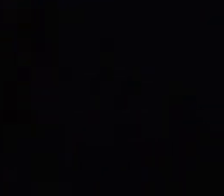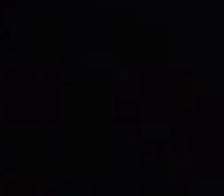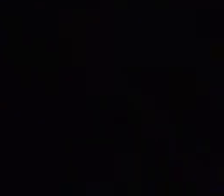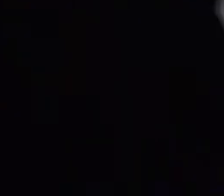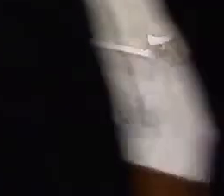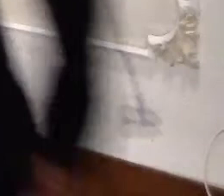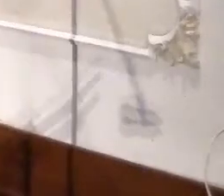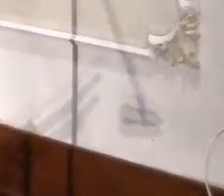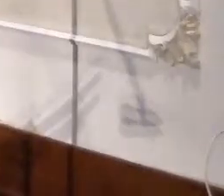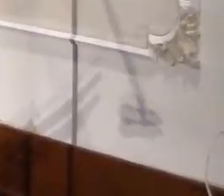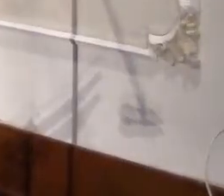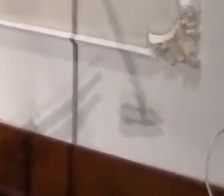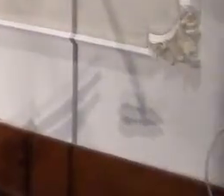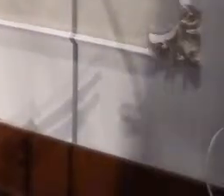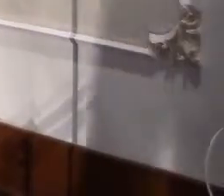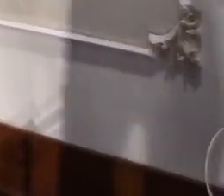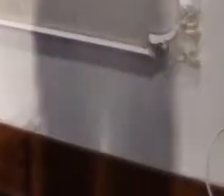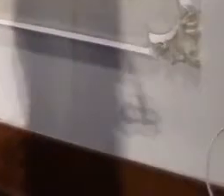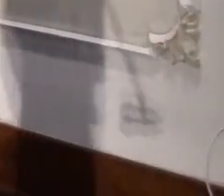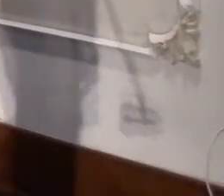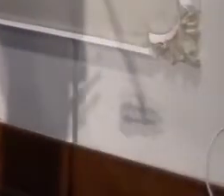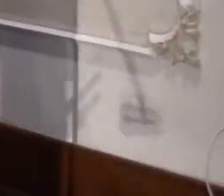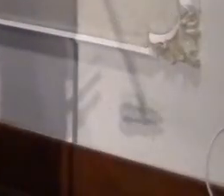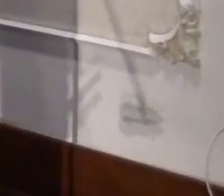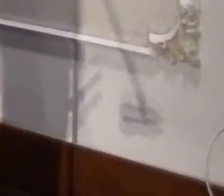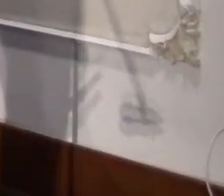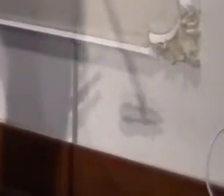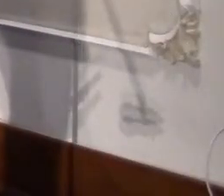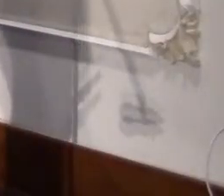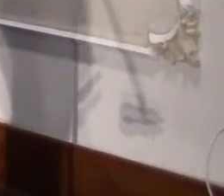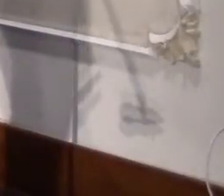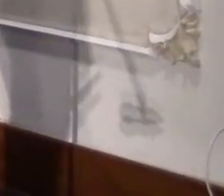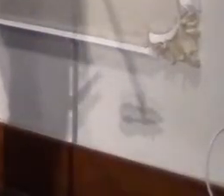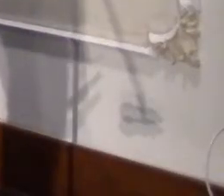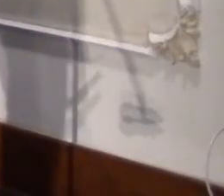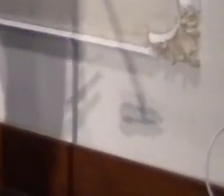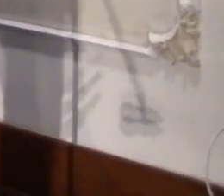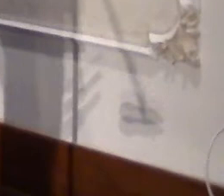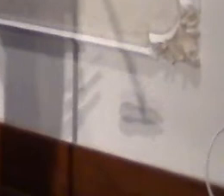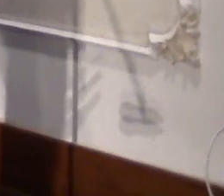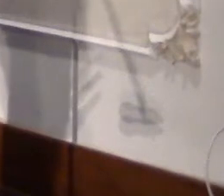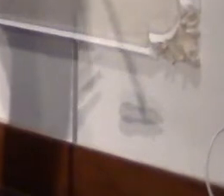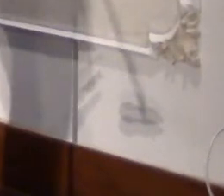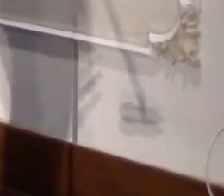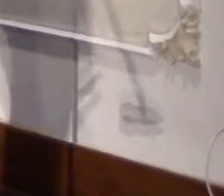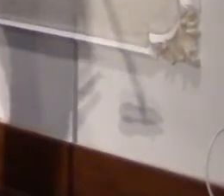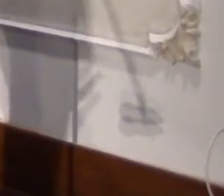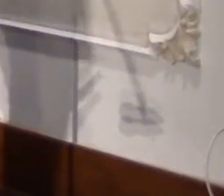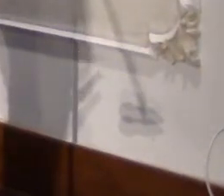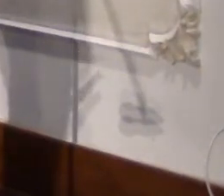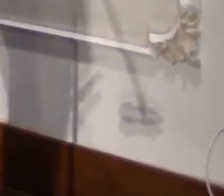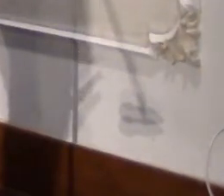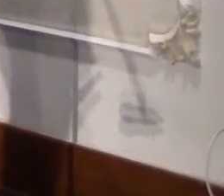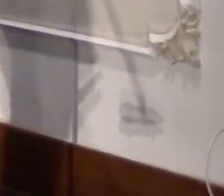ricercare di gabrielli stalle suite dibattito ed io ce l'ho solo come dottor jekyll e mister hyde e tanto